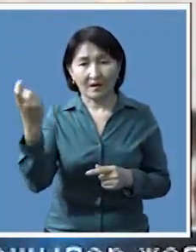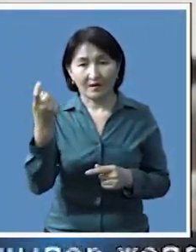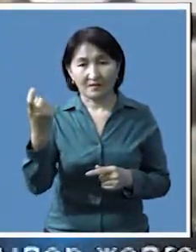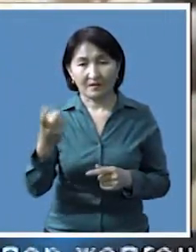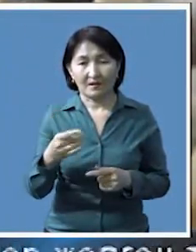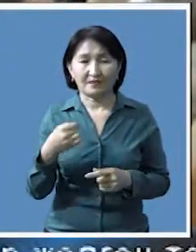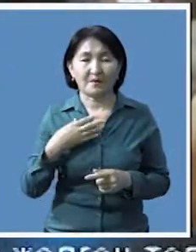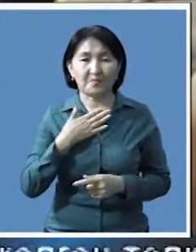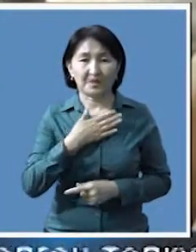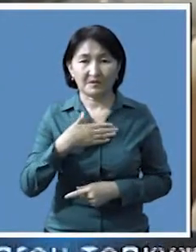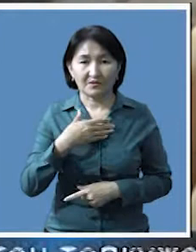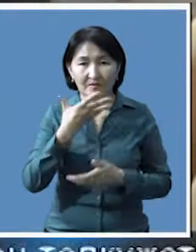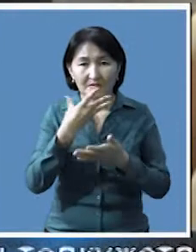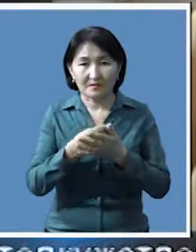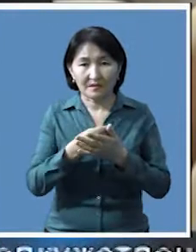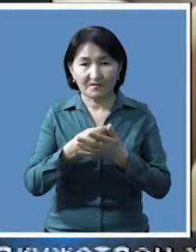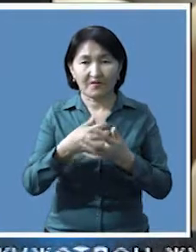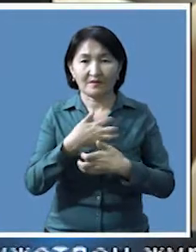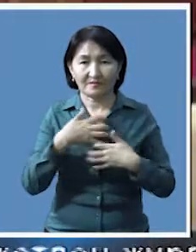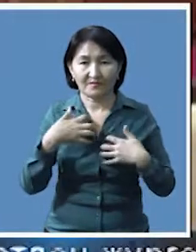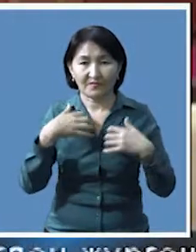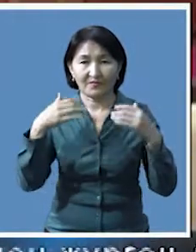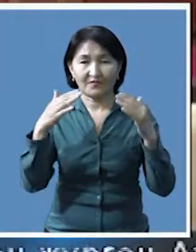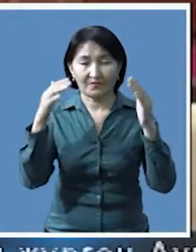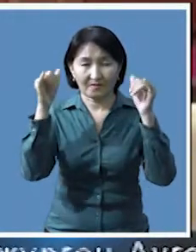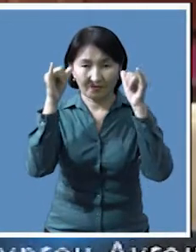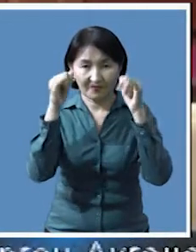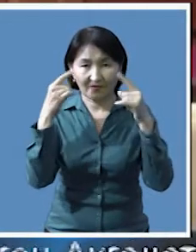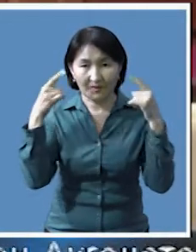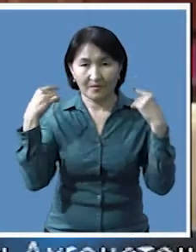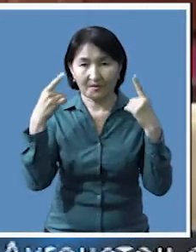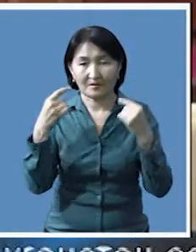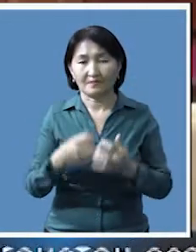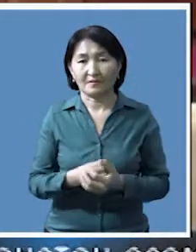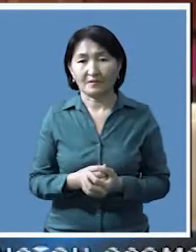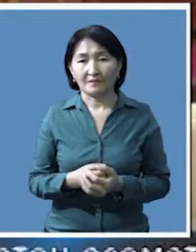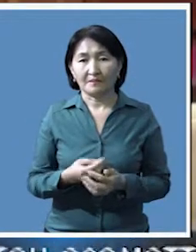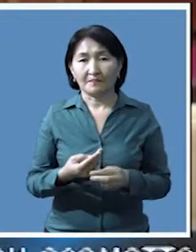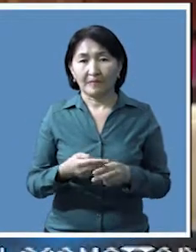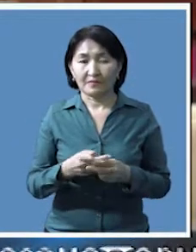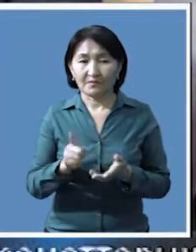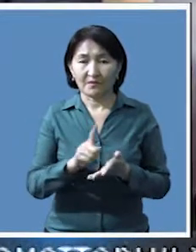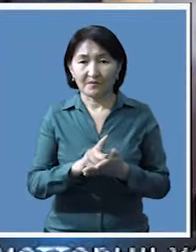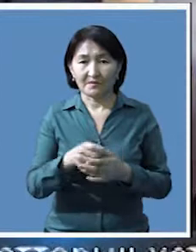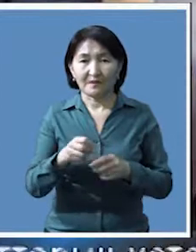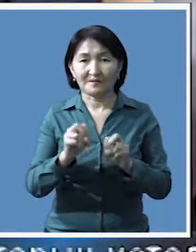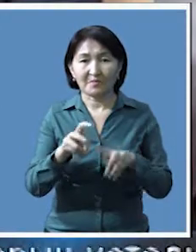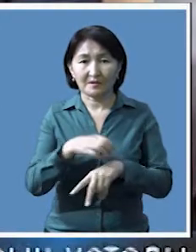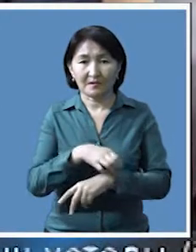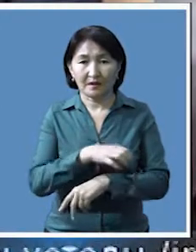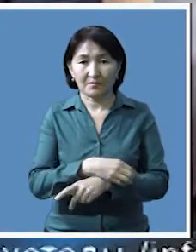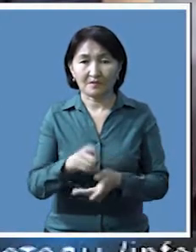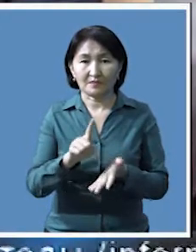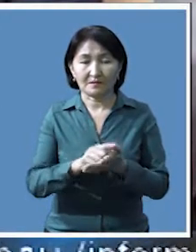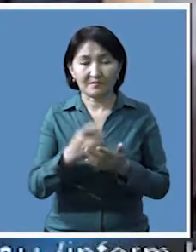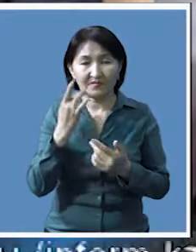Ветеринария саласы салғырттықты көтермейді. Бұрынғы мен қазіргі жағдайды салыстырсақ, бүгінгі күні малдың сау болуы ең алдымен тек малдың иесін алаңдатады.